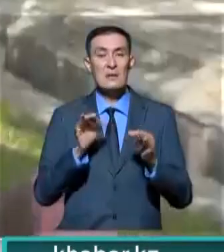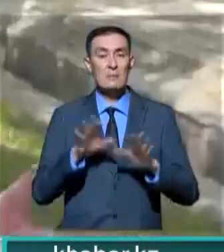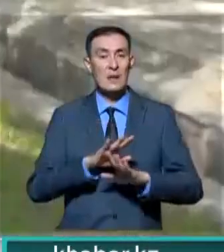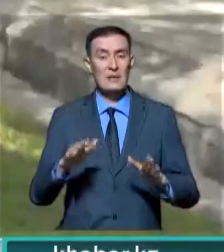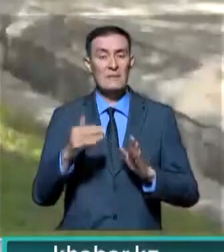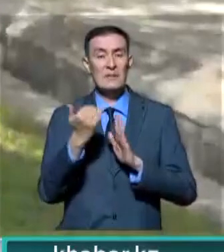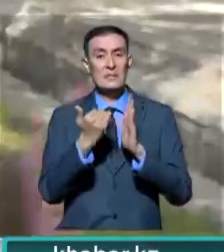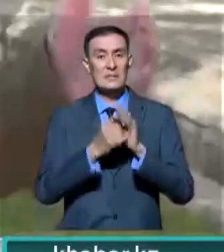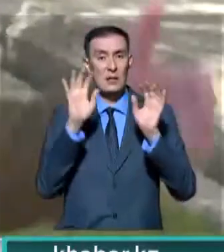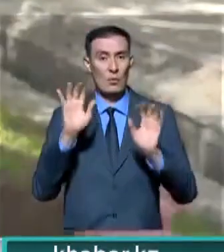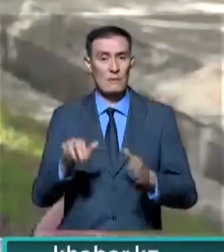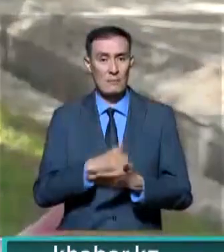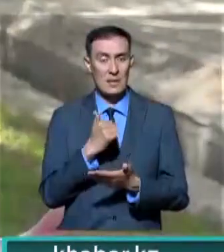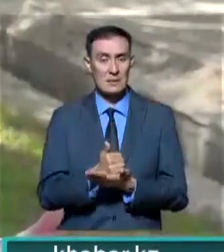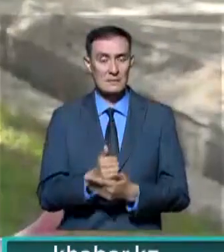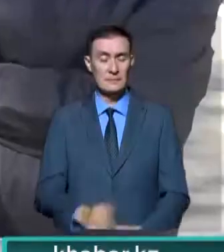базы.